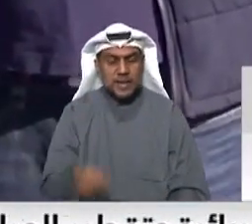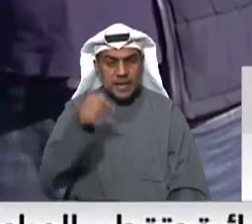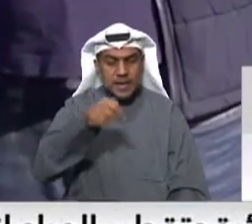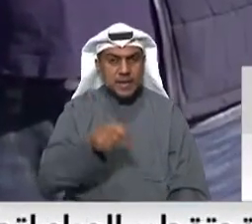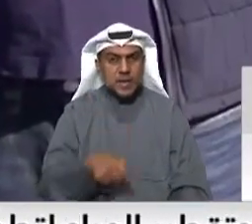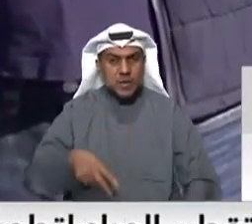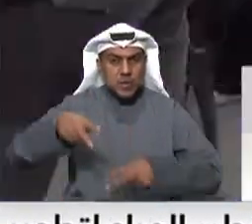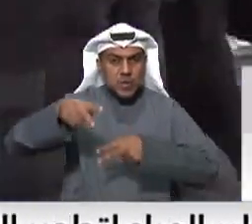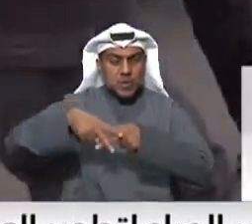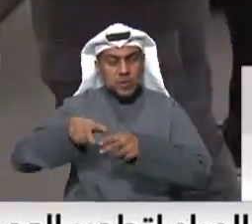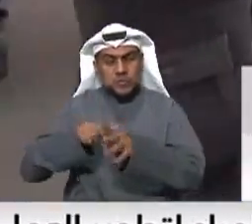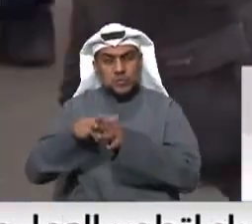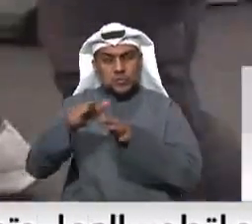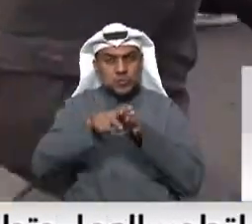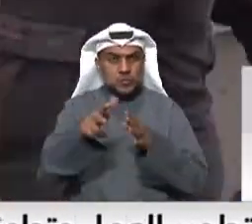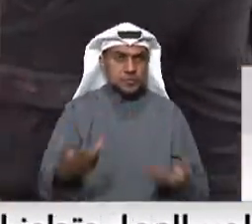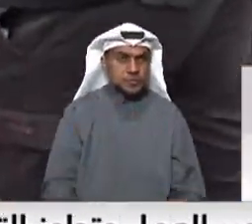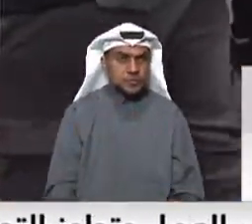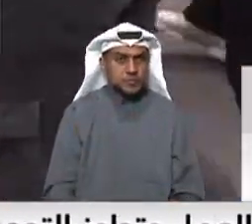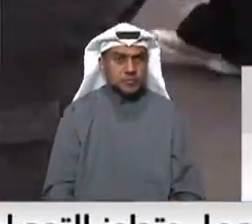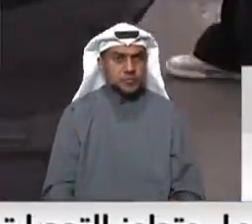الإسرائيلي.